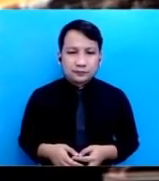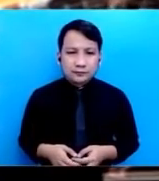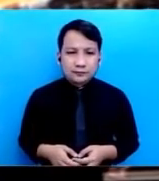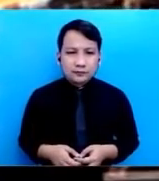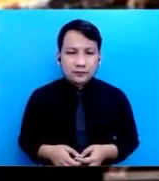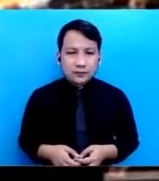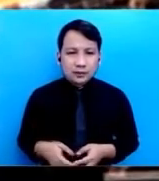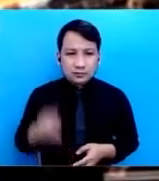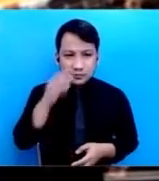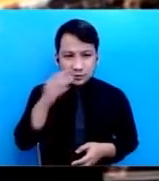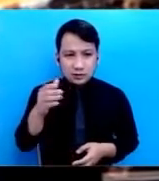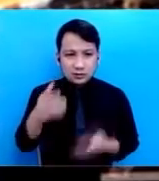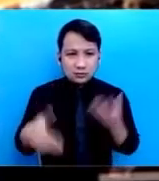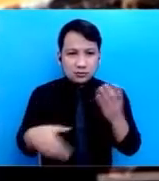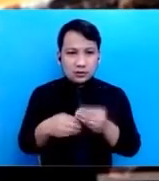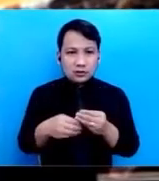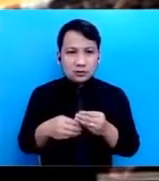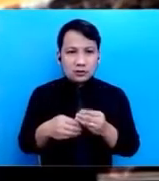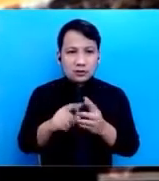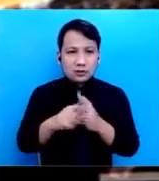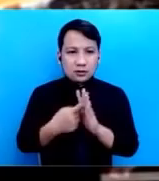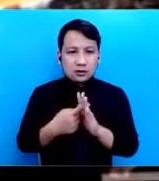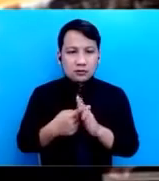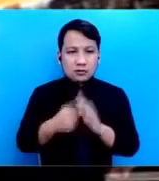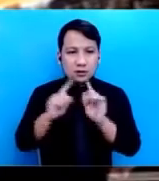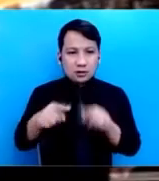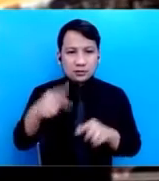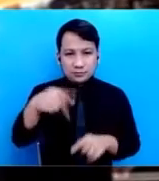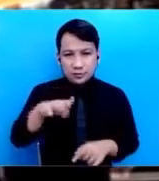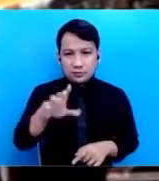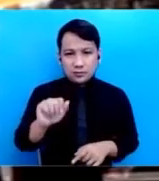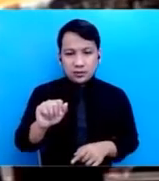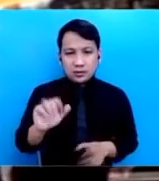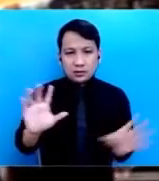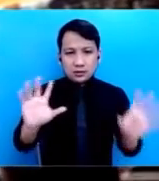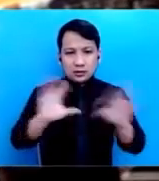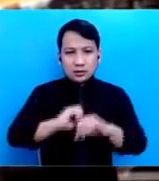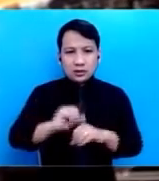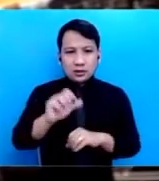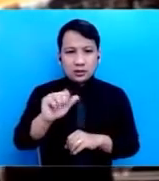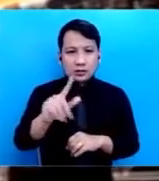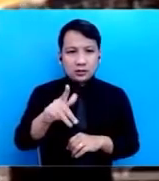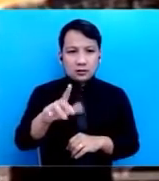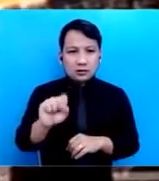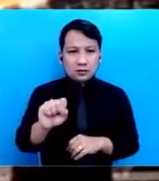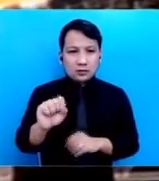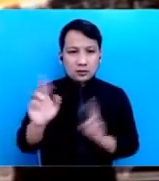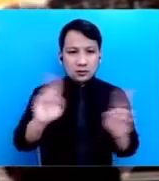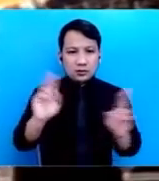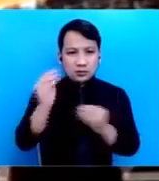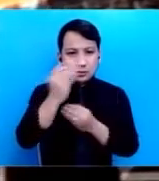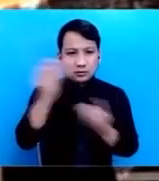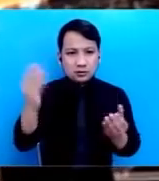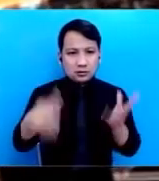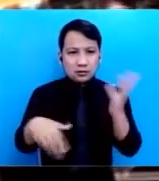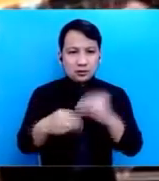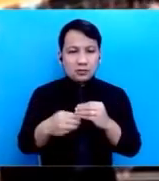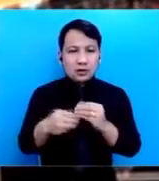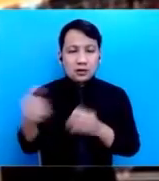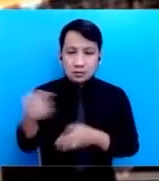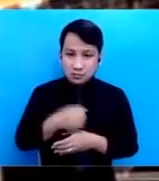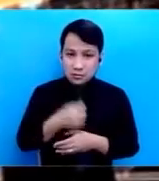Cheryl, sa ngayon, wala pang official statement ang PBA sa pag-alis ng Alaska. Aabangin din natin kung makukuha ba